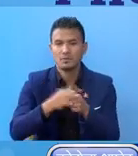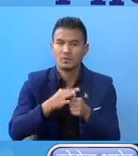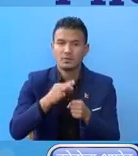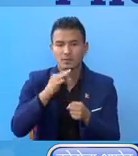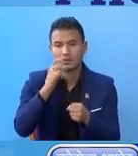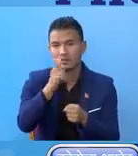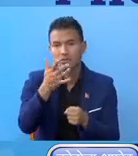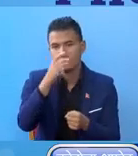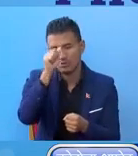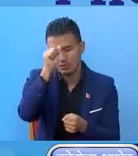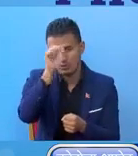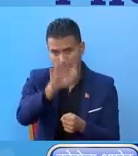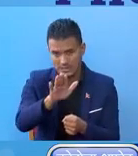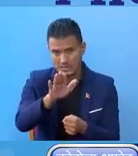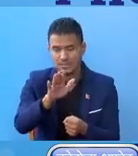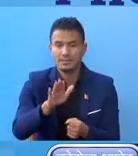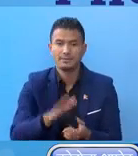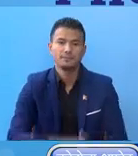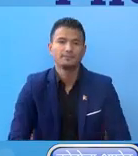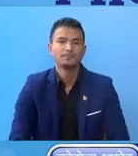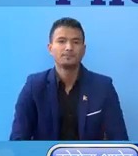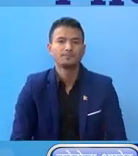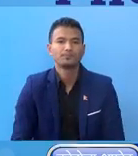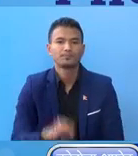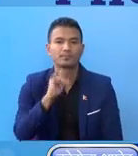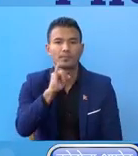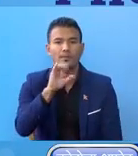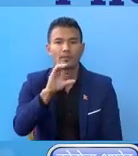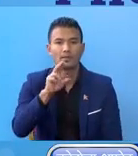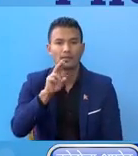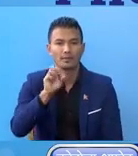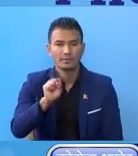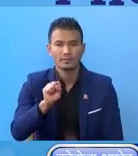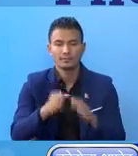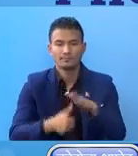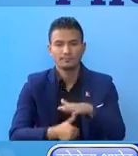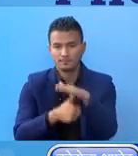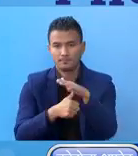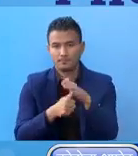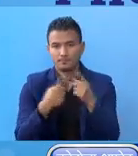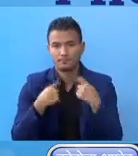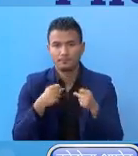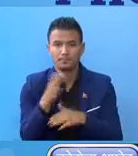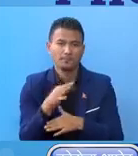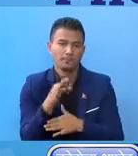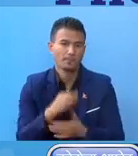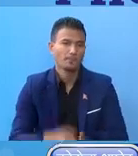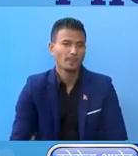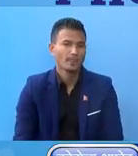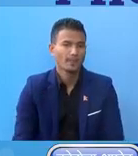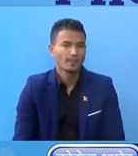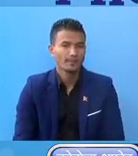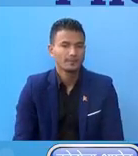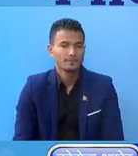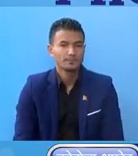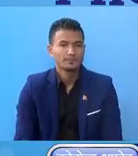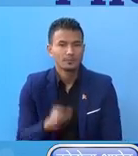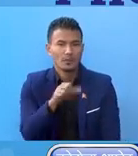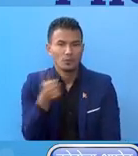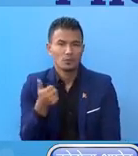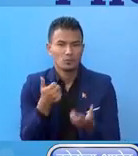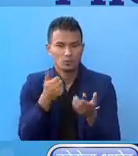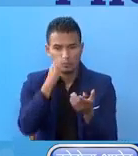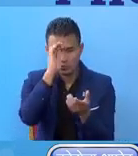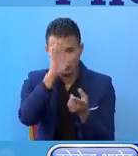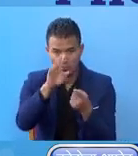समेत अनुरोध छ। डाक्टर गुणराज लोहनी, ICS कोअर्डिनेटर, स्वास्थ्य मन्त्रालय। र अर्को पनि